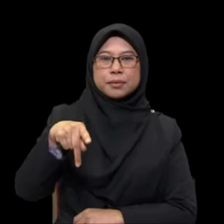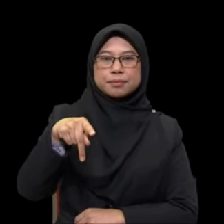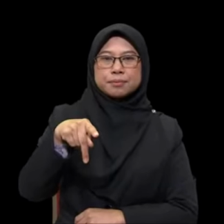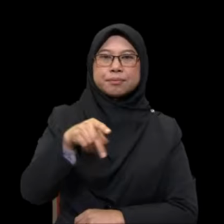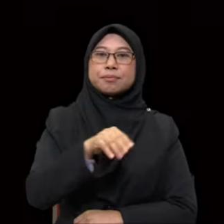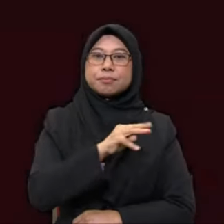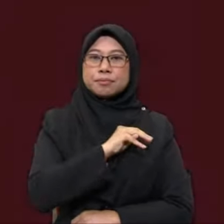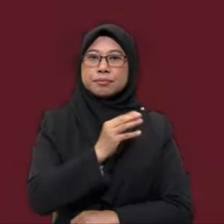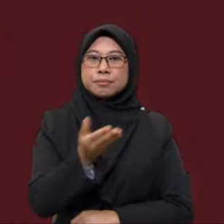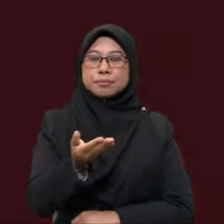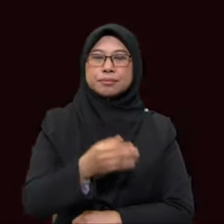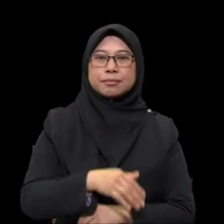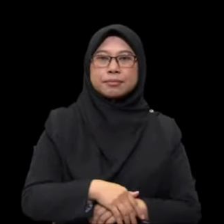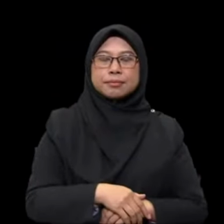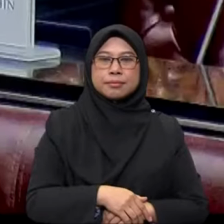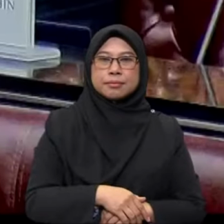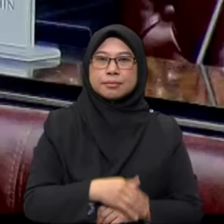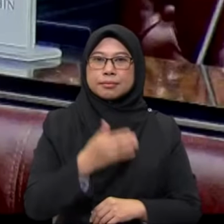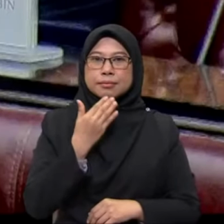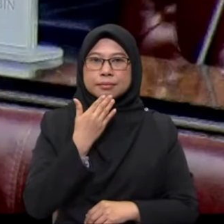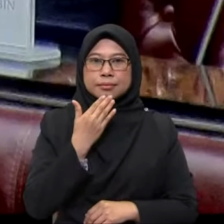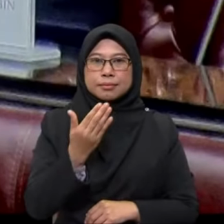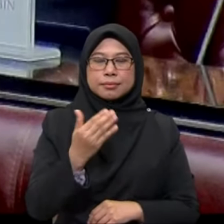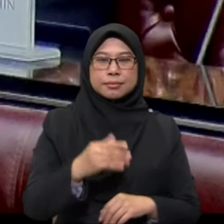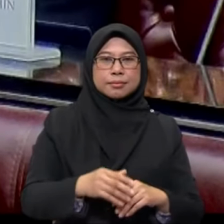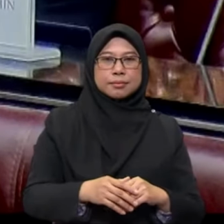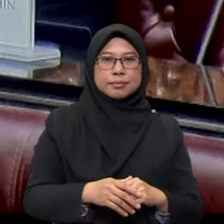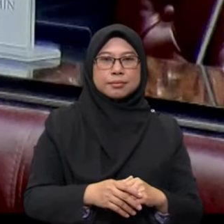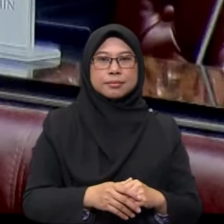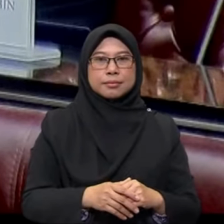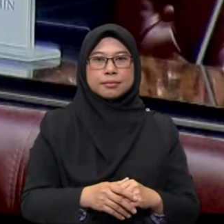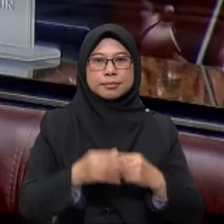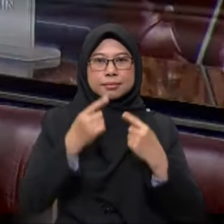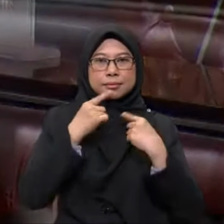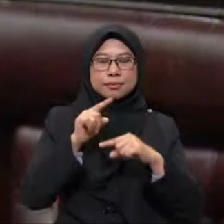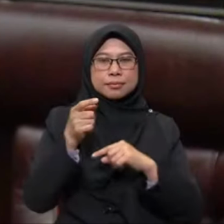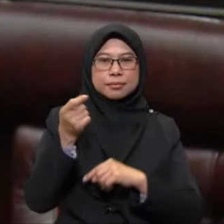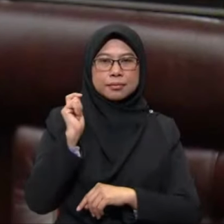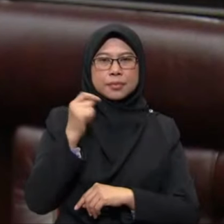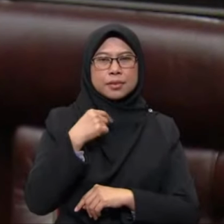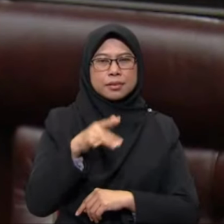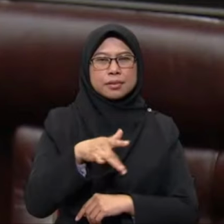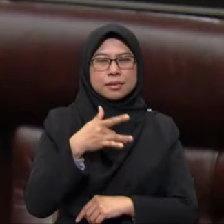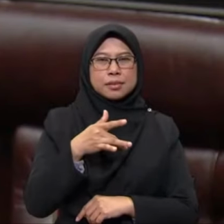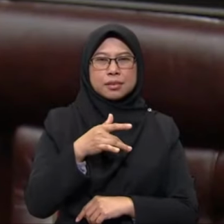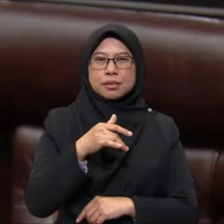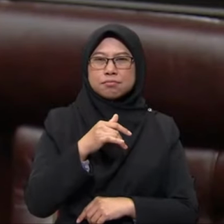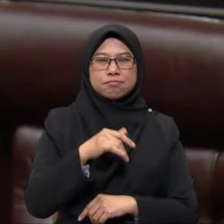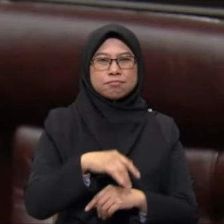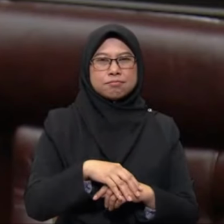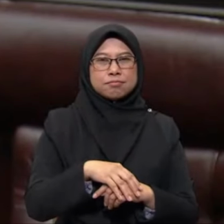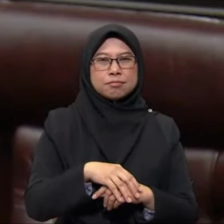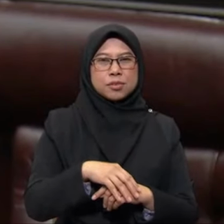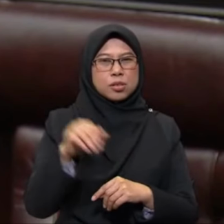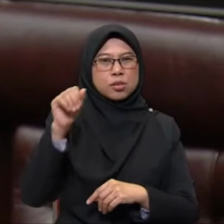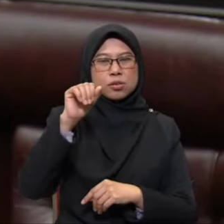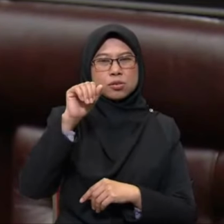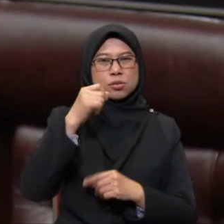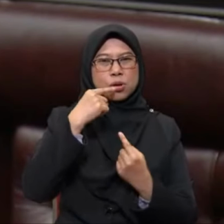Menteri, terima kasihlah telah jawab tadi, tetapi saya rasa tidak menepati apa